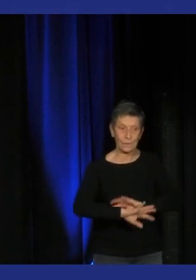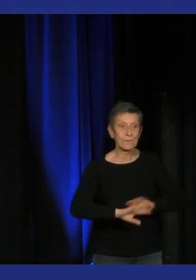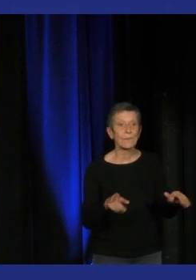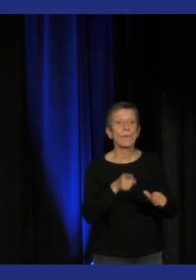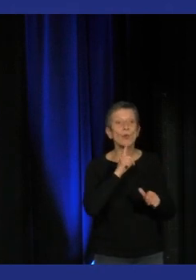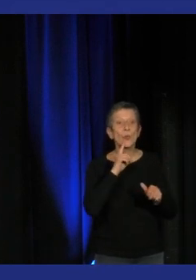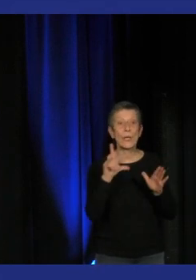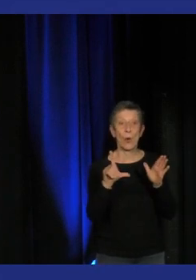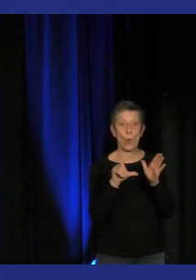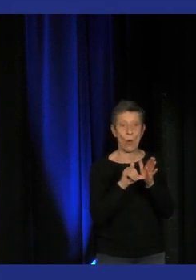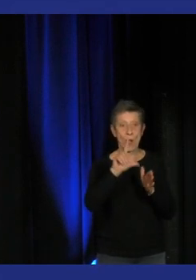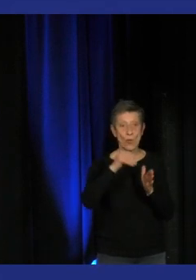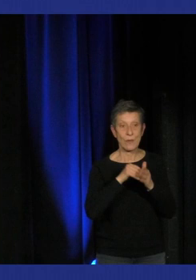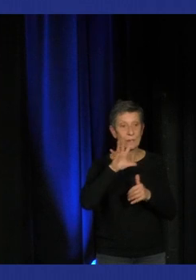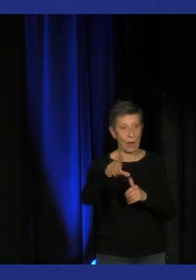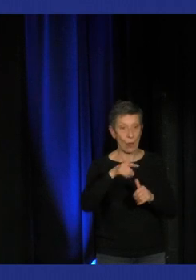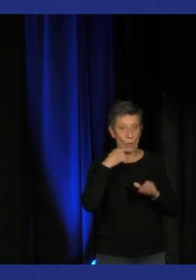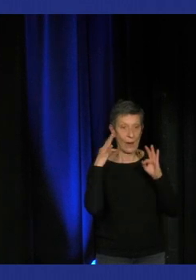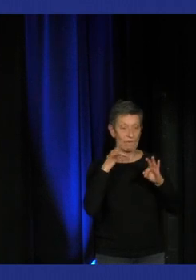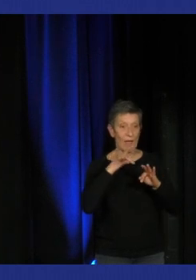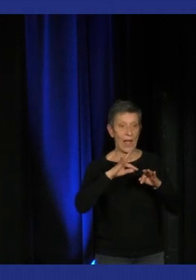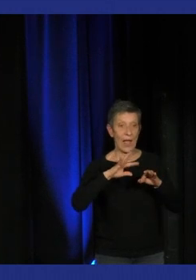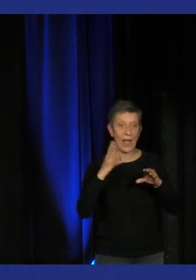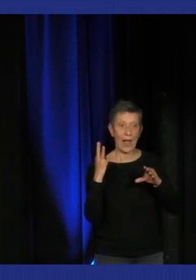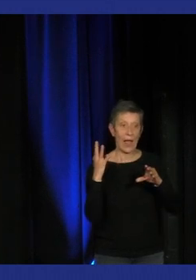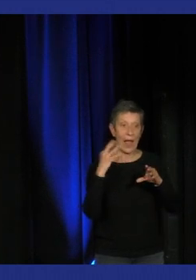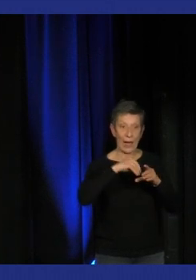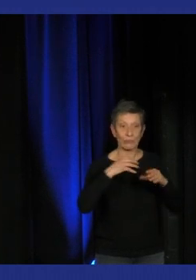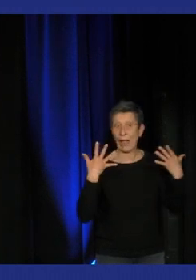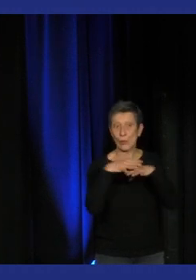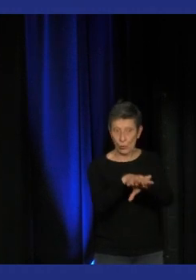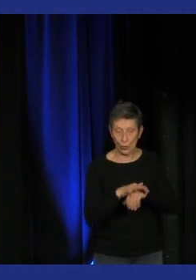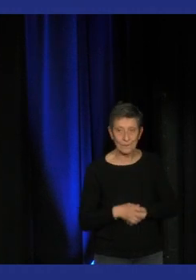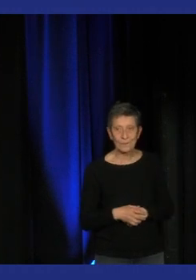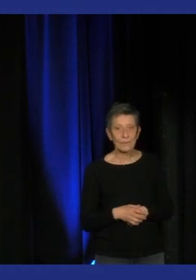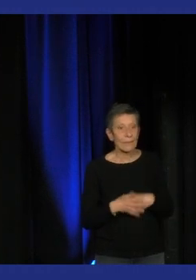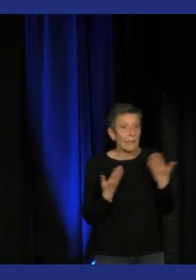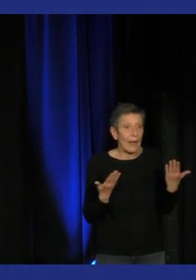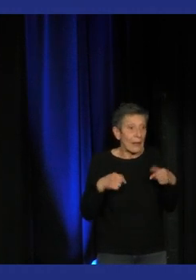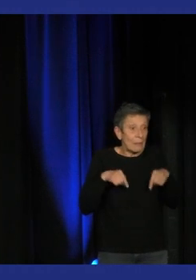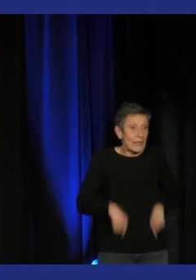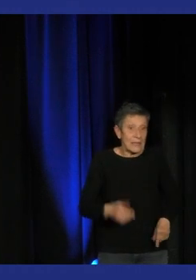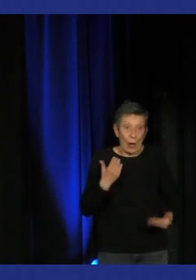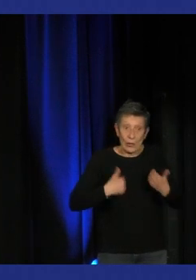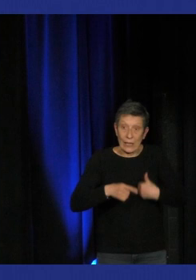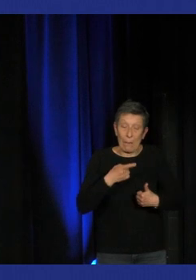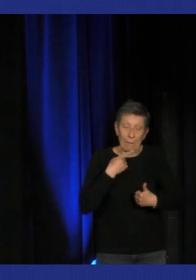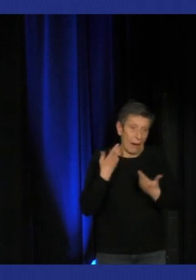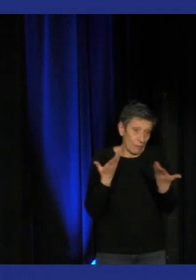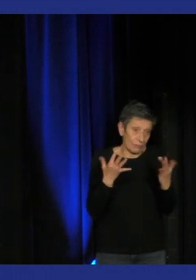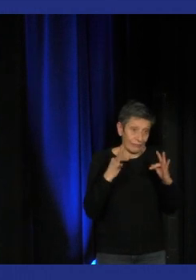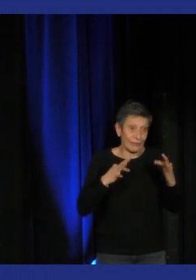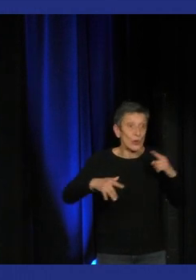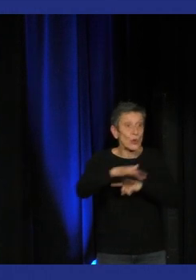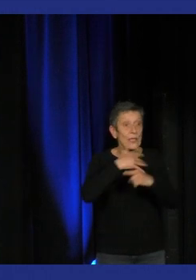parle d'inclusivité. Et le ministère du Handicap parle beaucoup de société inclusive. Donc, on est